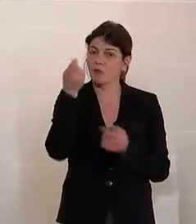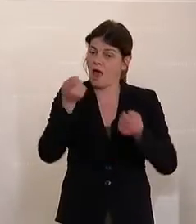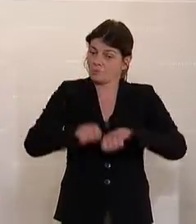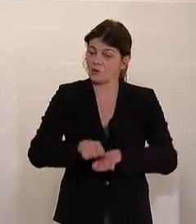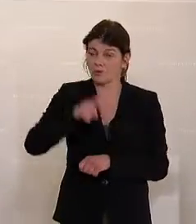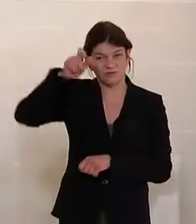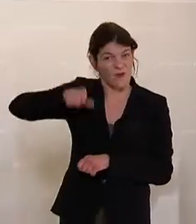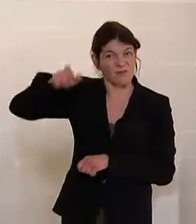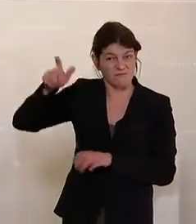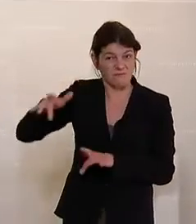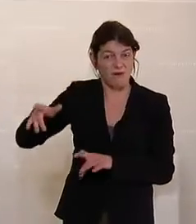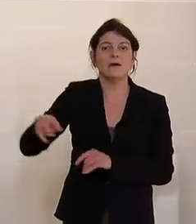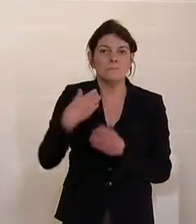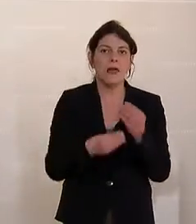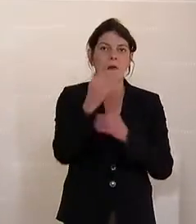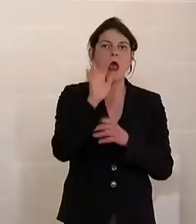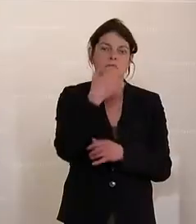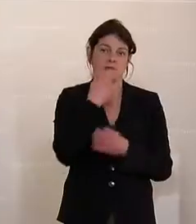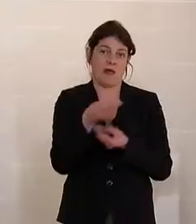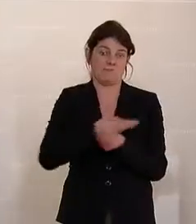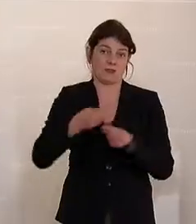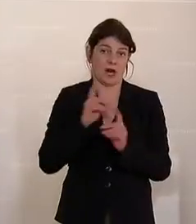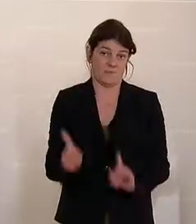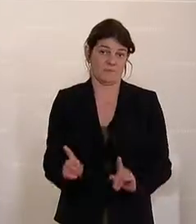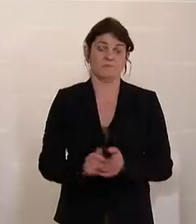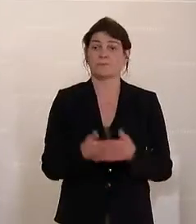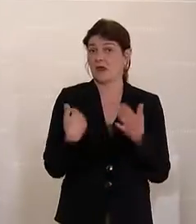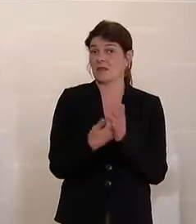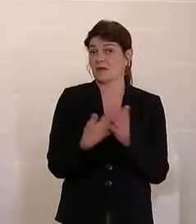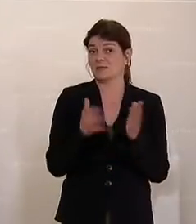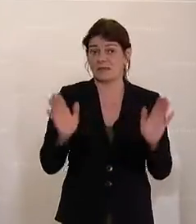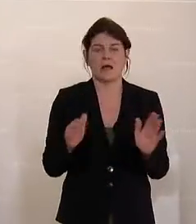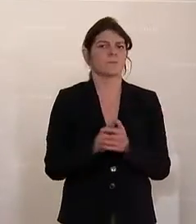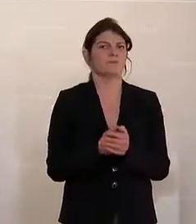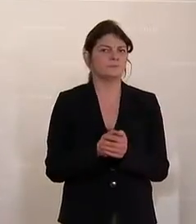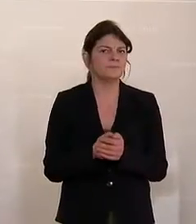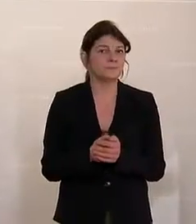Fachschulenabschlüsse ist wesentlich höher als in der Privatwirtschaft. Daher geht sozusagen auch